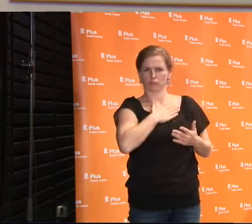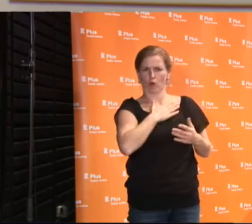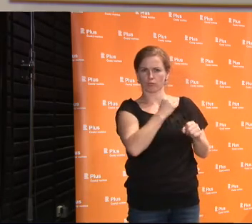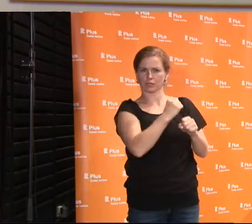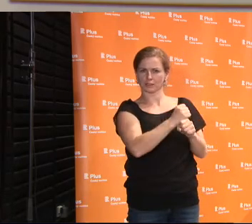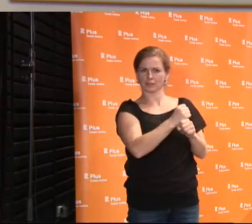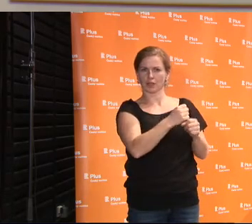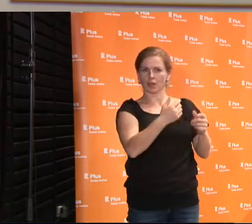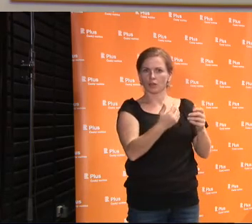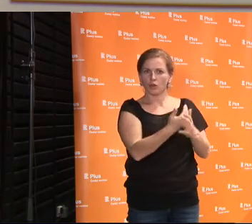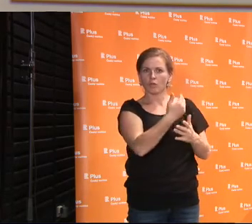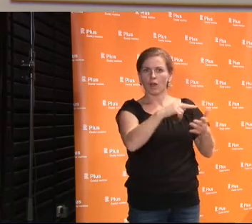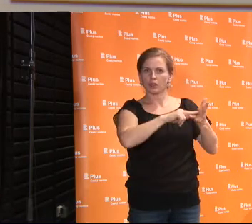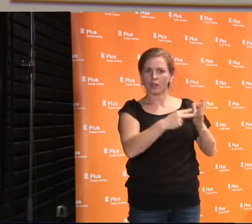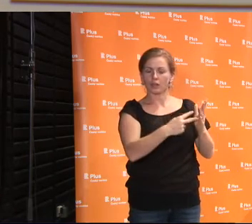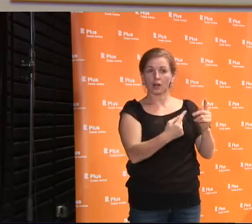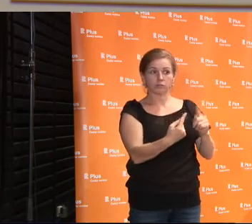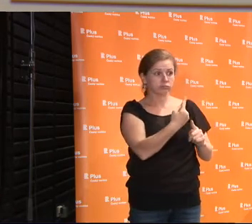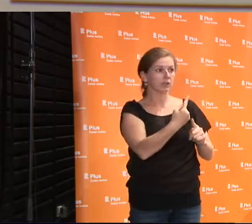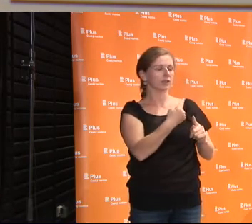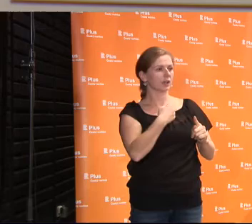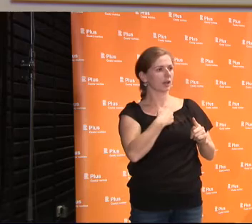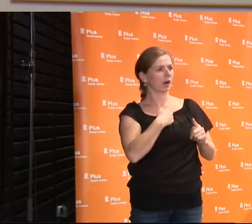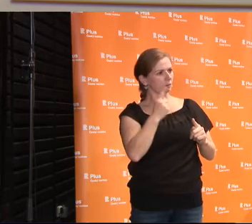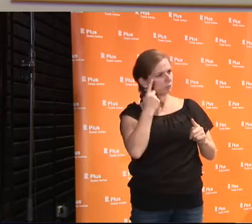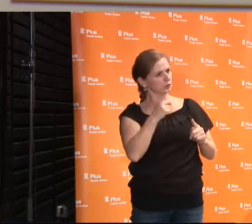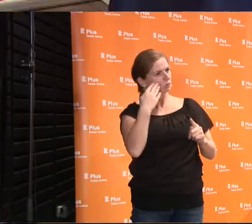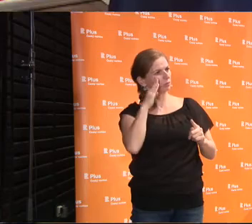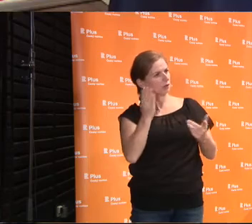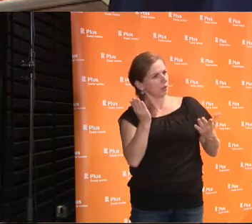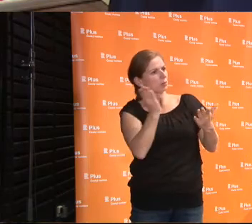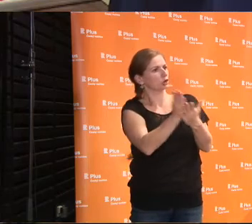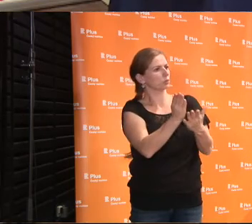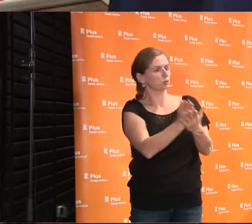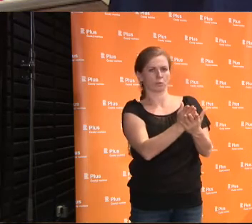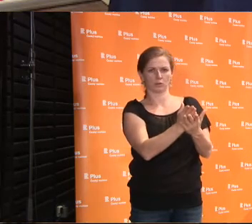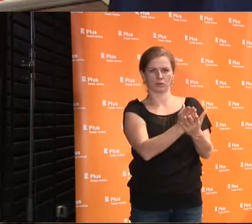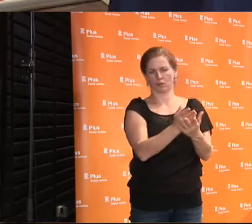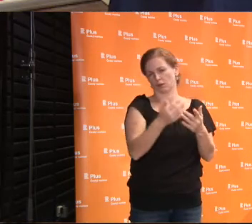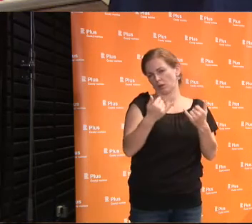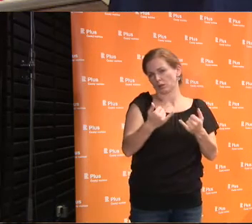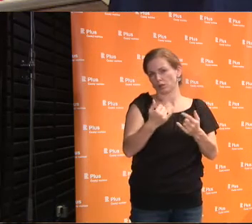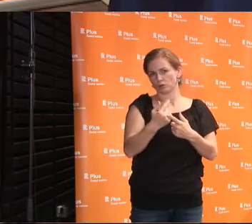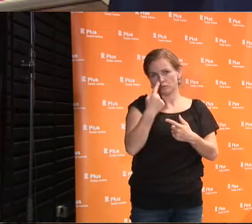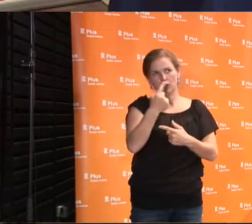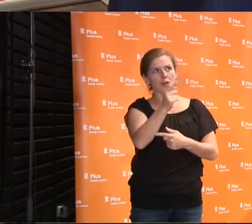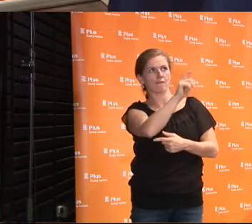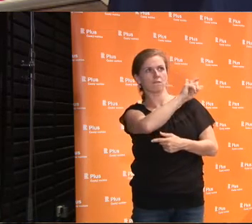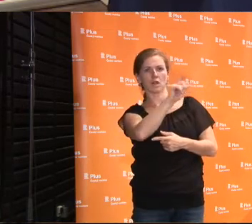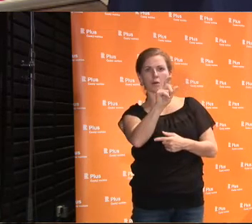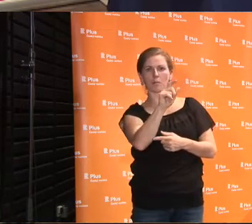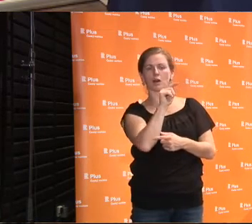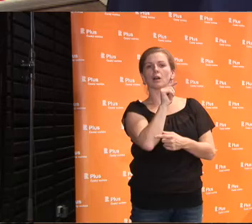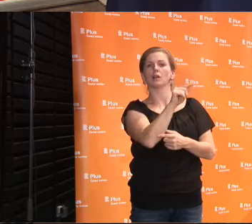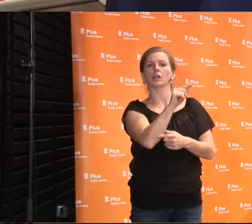státu, tak vlastně každého z nás se na to připravit. A už dneska vy vidíte, které třeba ve firmě, vidíte,